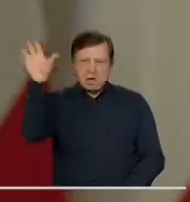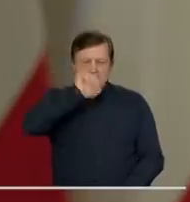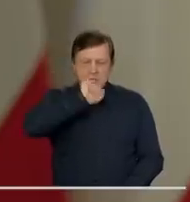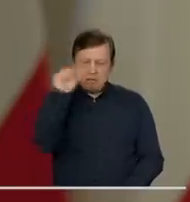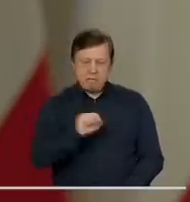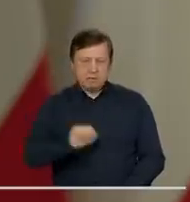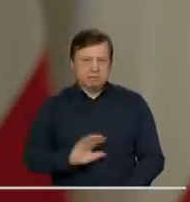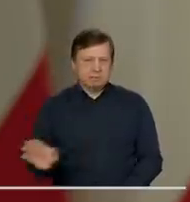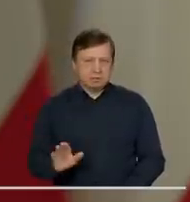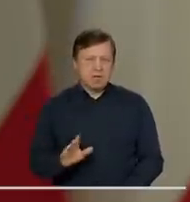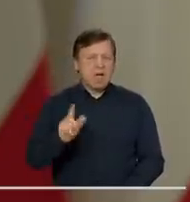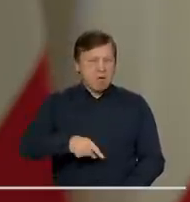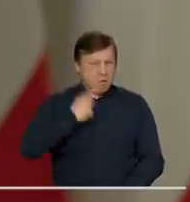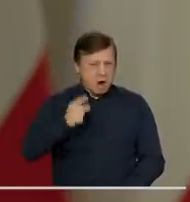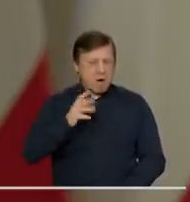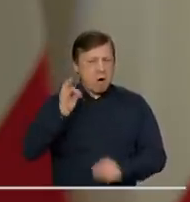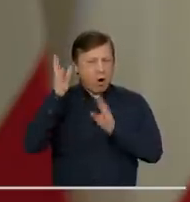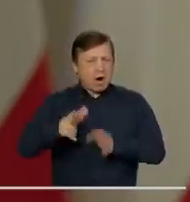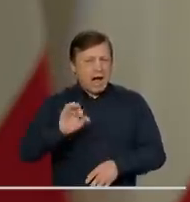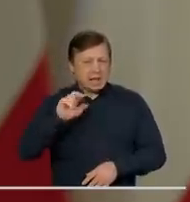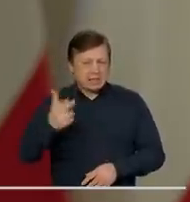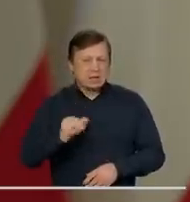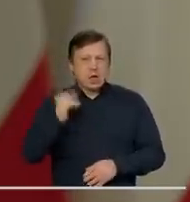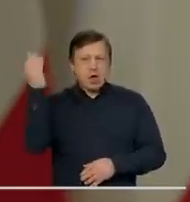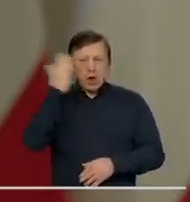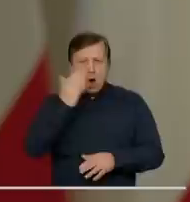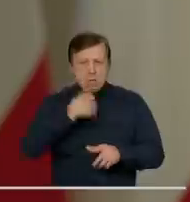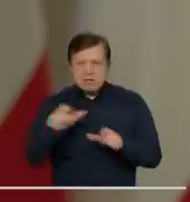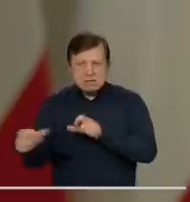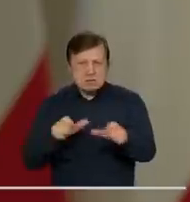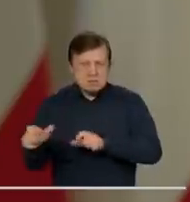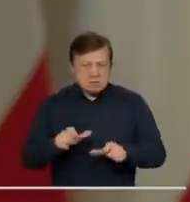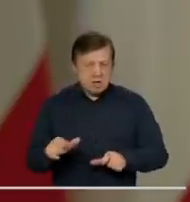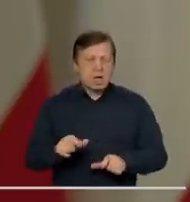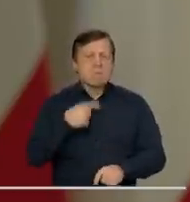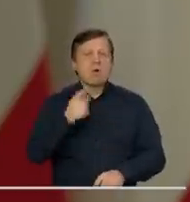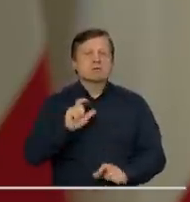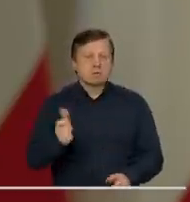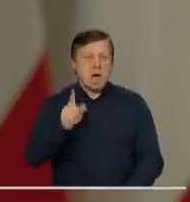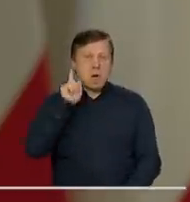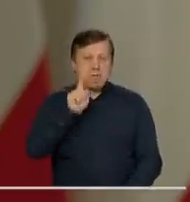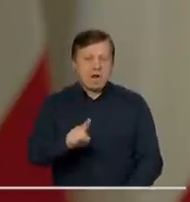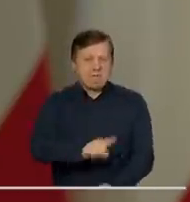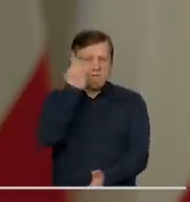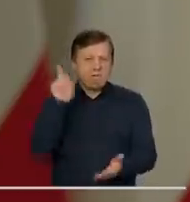zapomniana, bo mimo kłamstwa katyńskiego i komunistycznych prześladowań, prawda zwyciężyła.